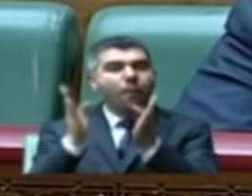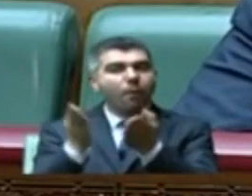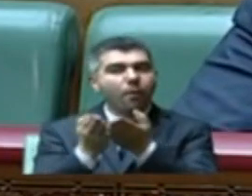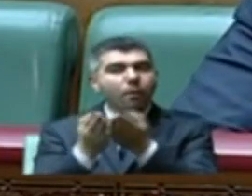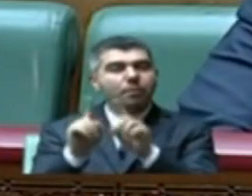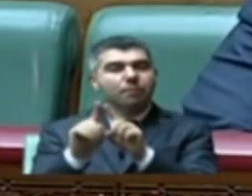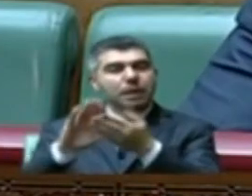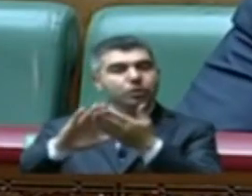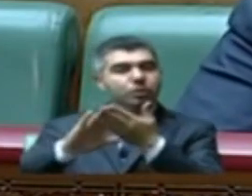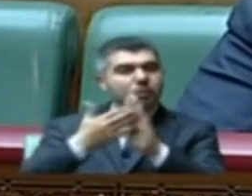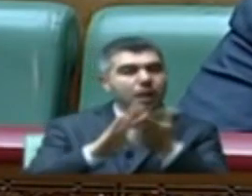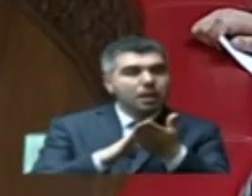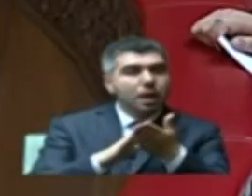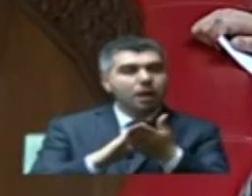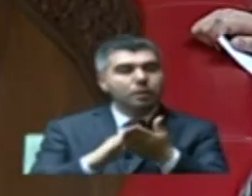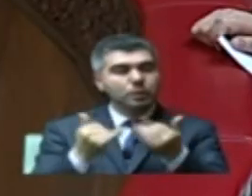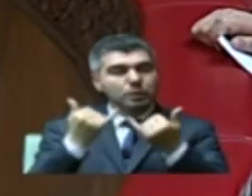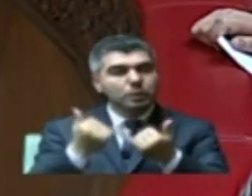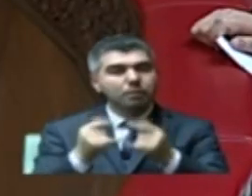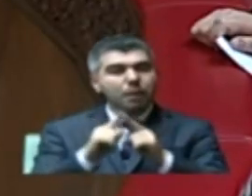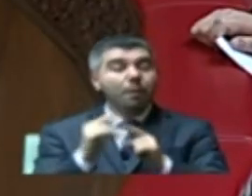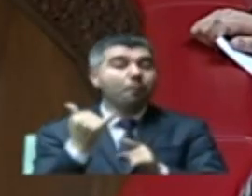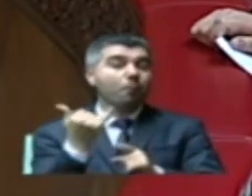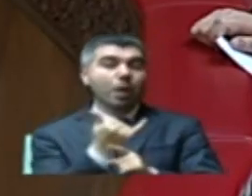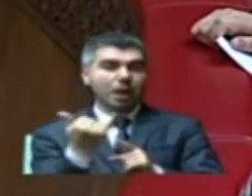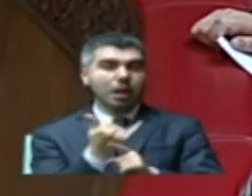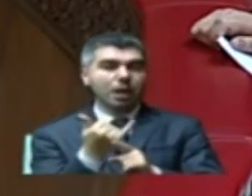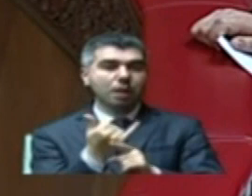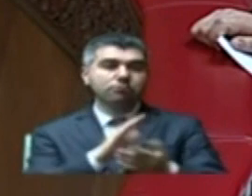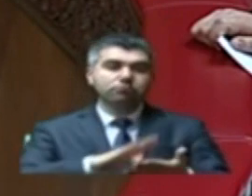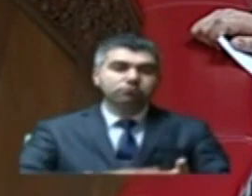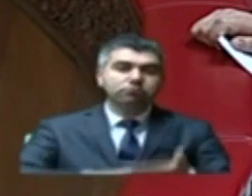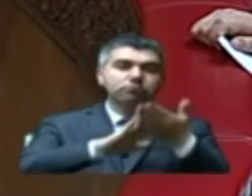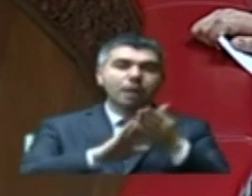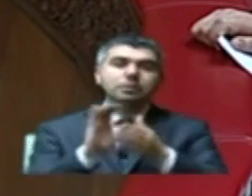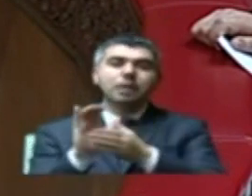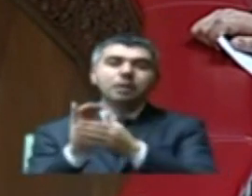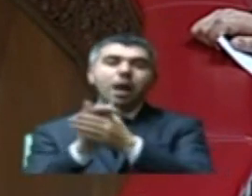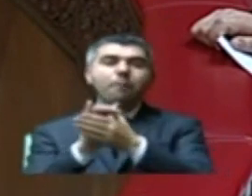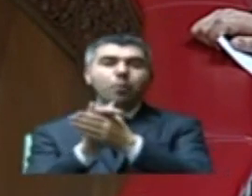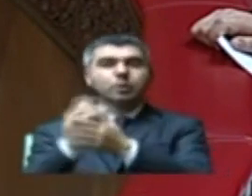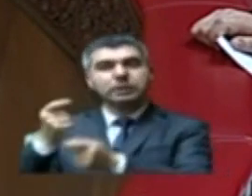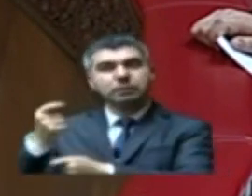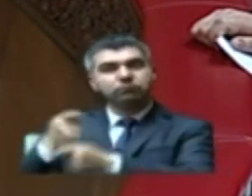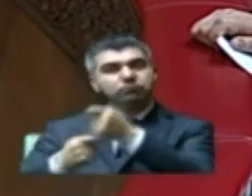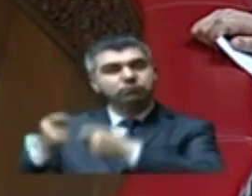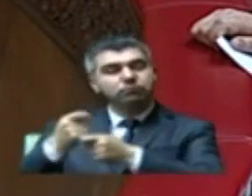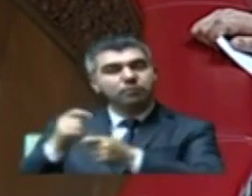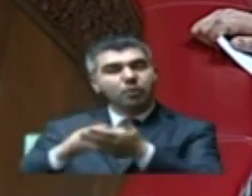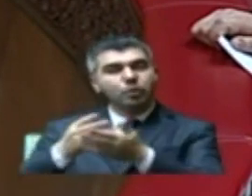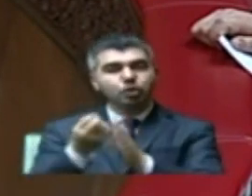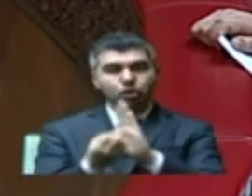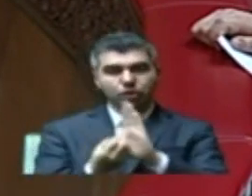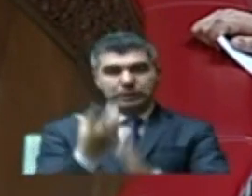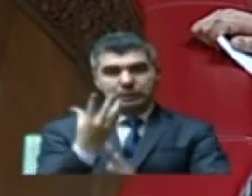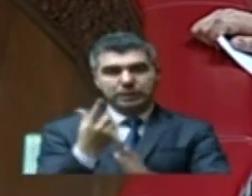التعاونيات والفكر التعاوني التعاونية هي الدعامة الاقتصاد الاجتماعي والتضامني. الاقتصاد الاجتماعي والتضامني اللي هو تجربة جديدة